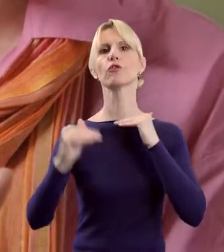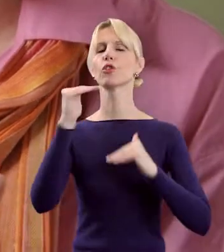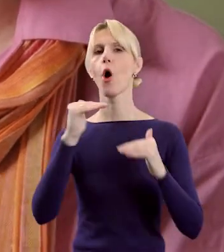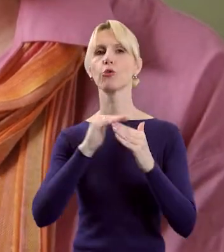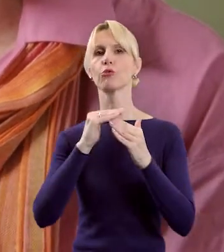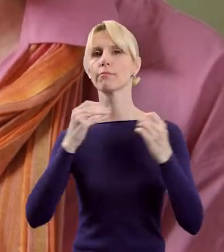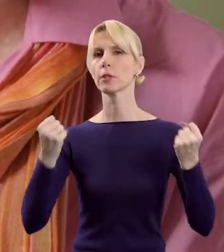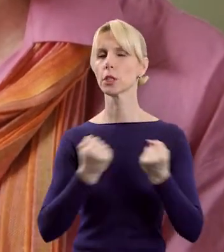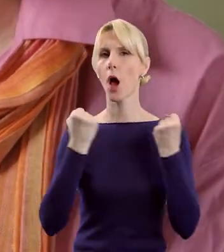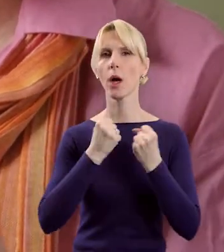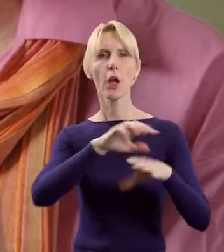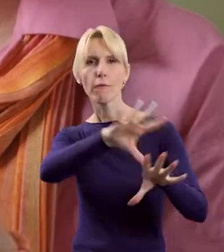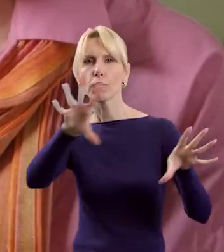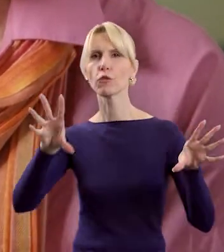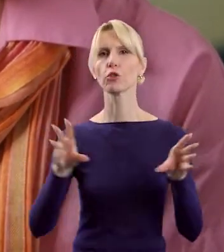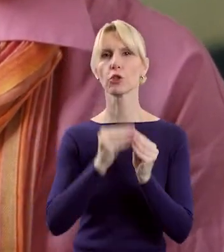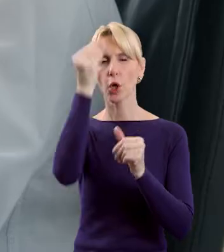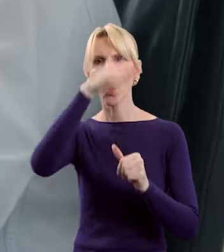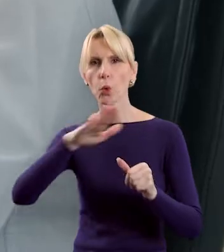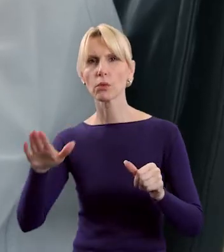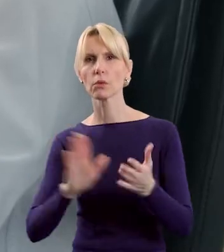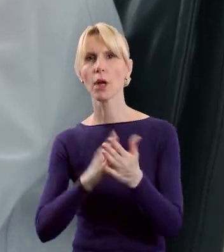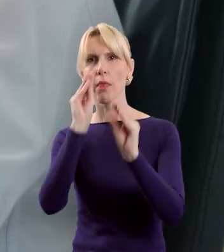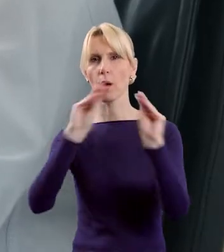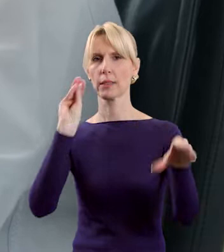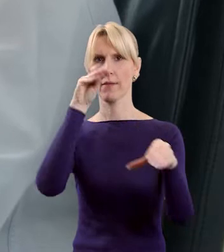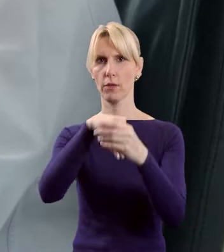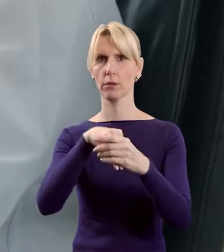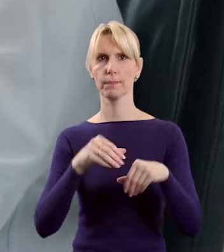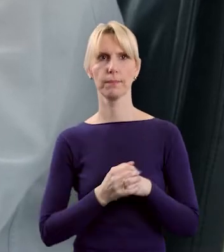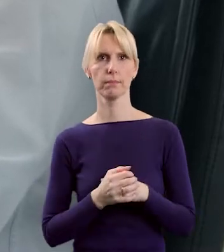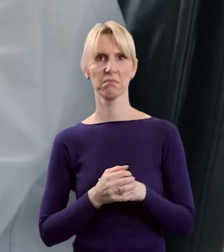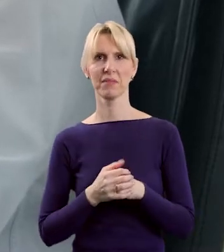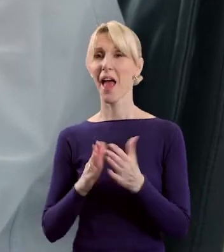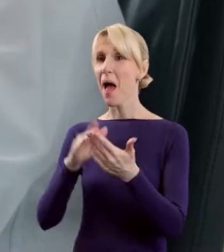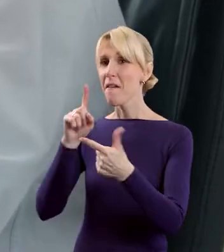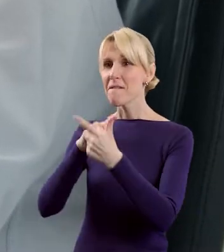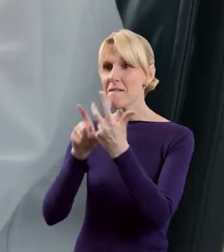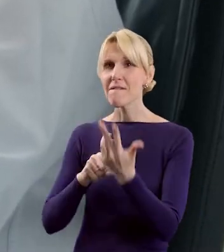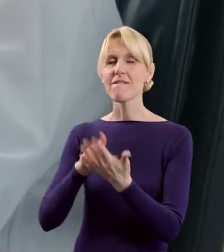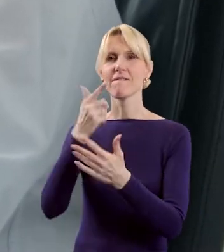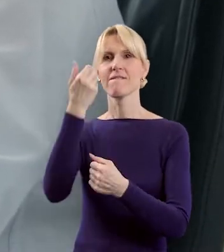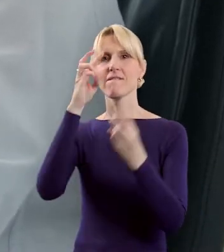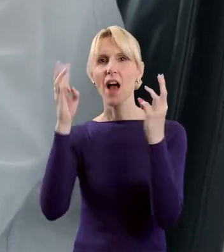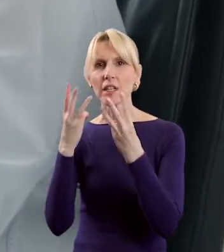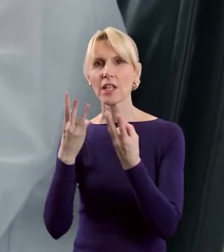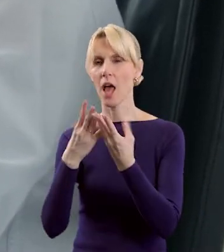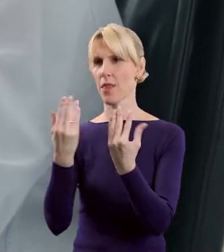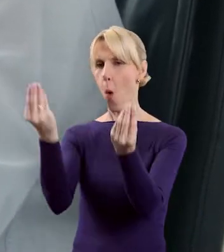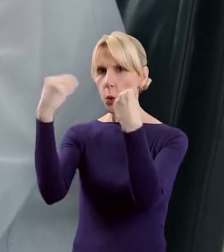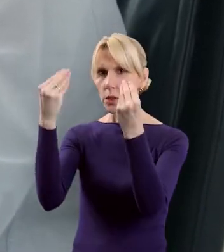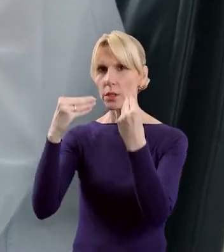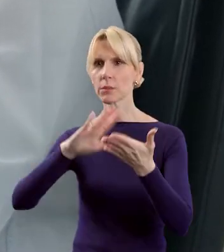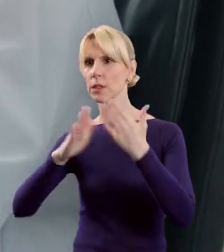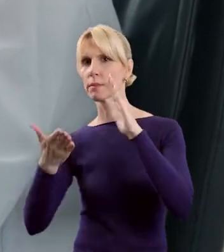osiągnięć wszystkich uczniów w edukacji włączającej. Mieliśmy warsztaty, uczyliśmy się nawzajem, pokazywaliśmy, co to znaczy nie